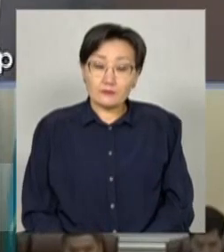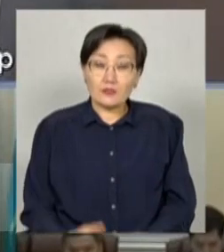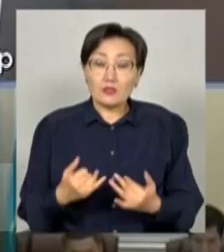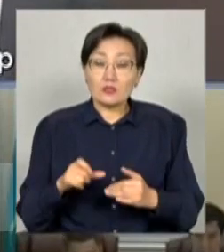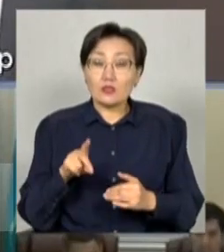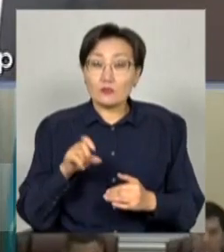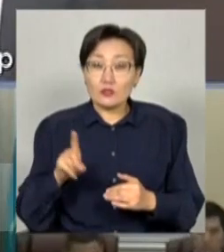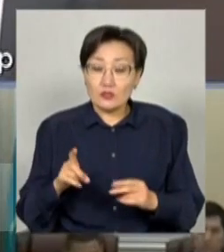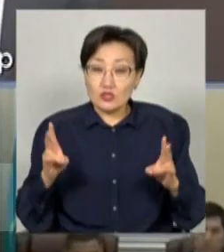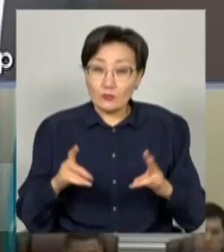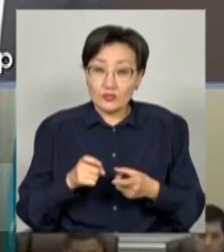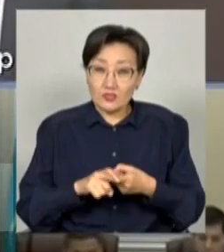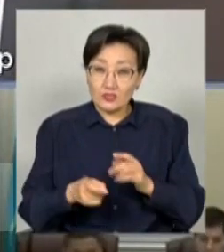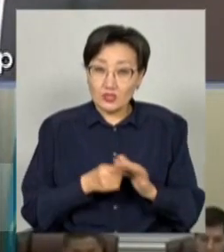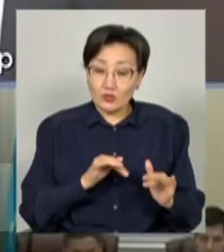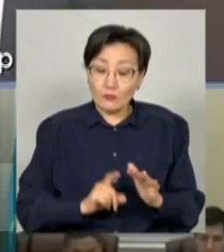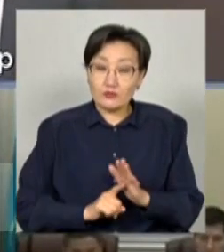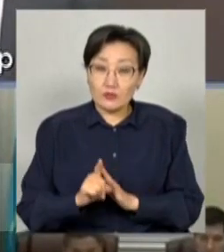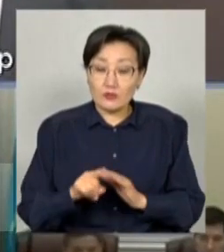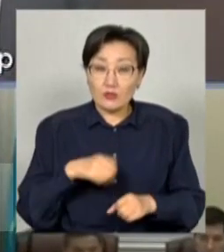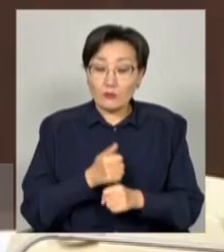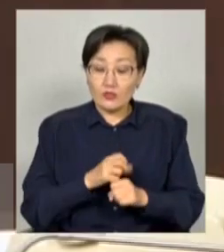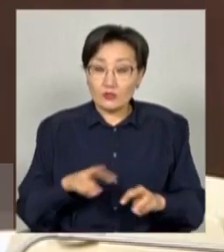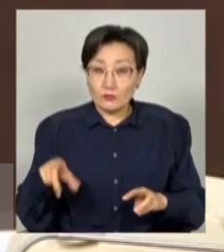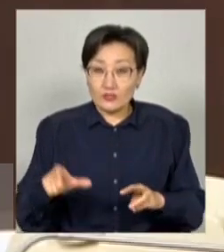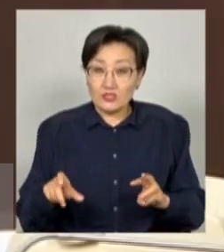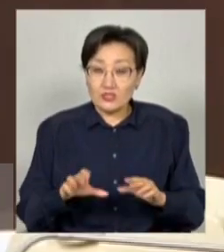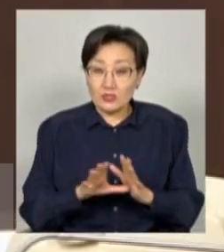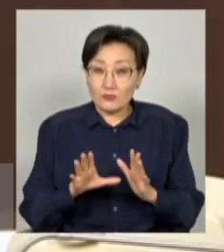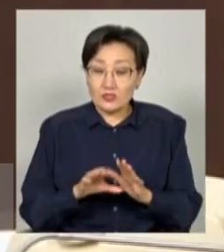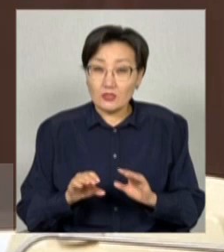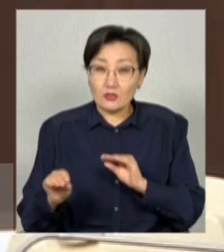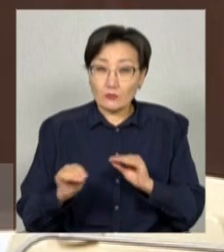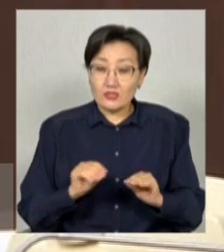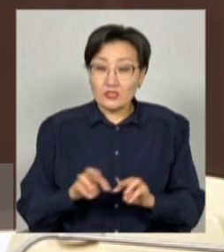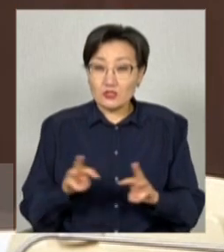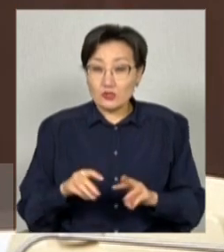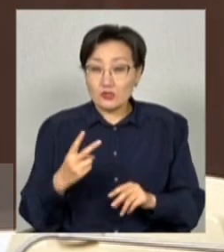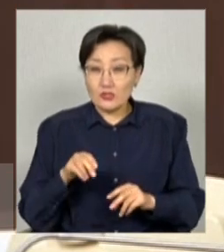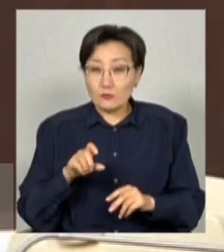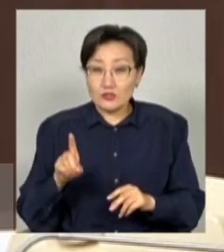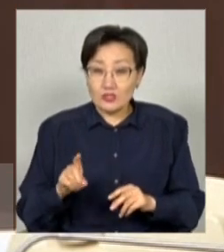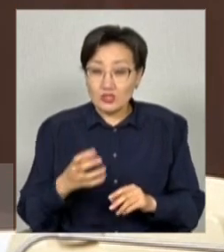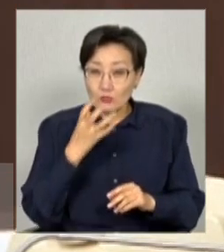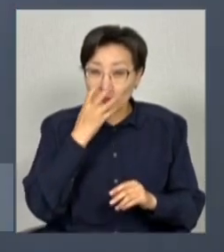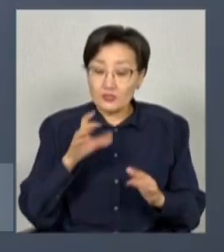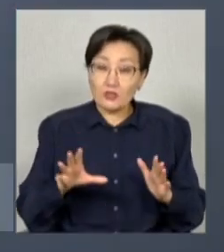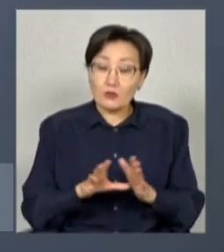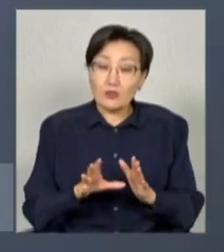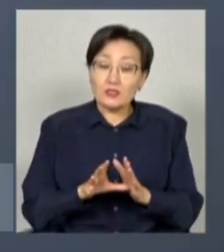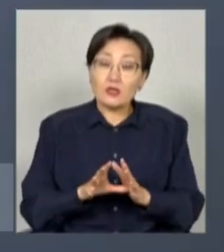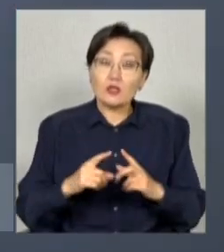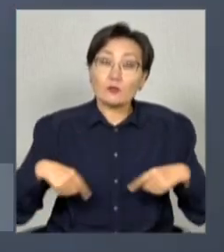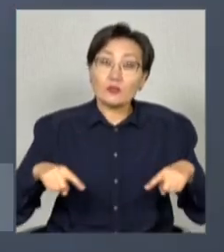Қазір Екібастұздағы апат бойынша тергеу басталған. Үкімет басшысы энергетика және индустрия министрлігіне Екібастұз жылу энерго